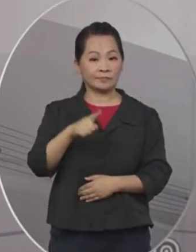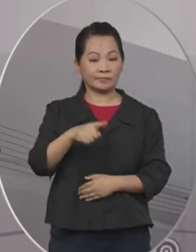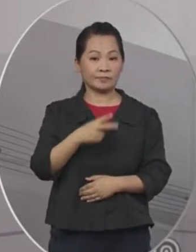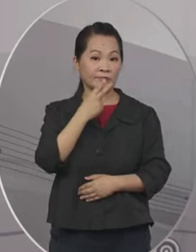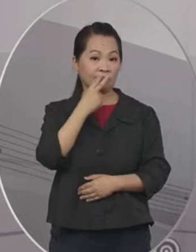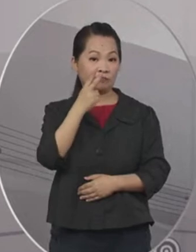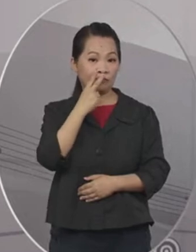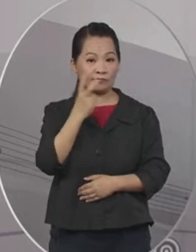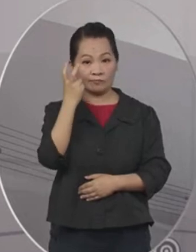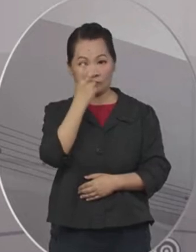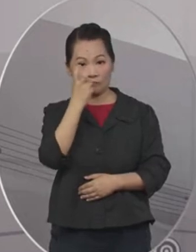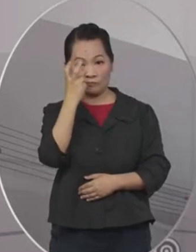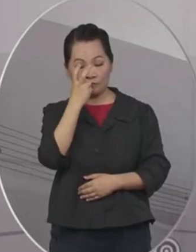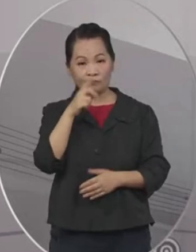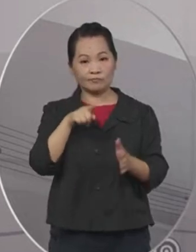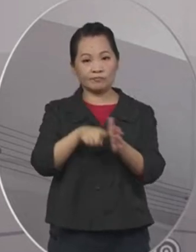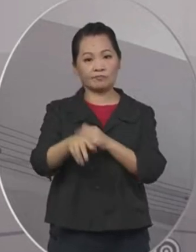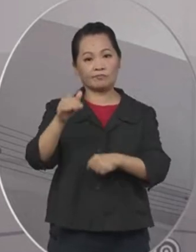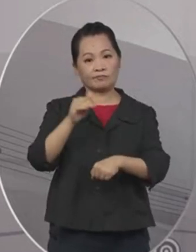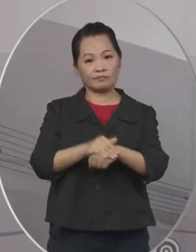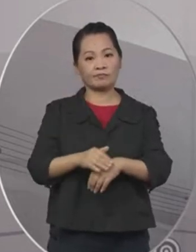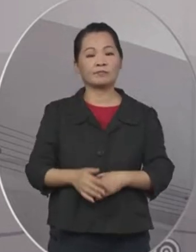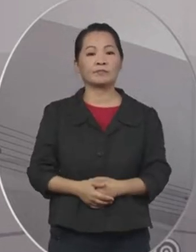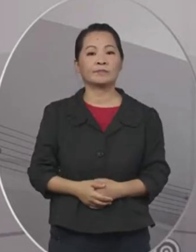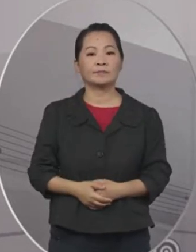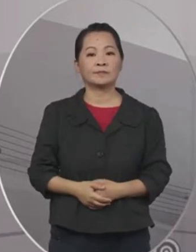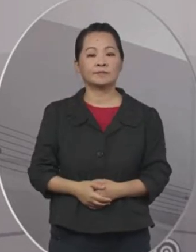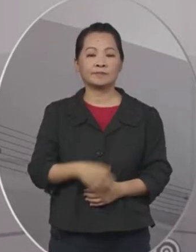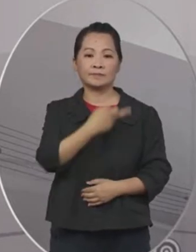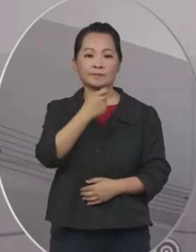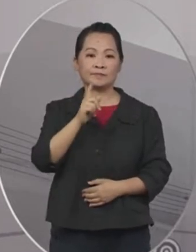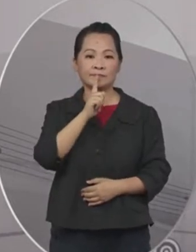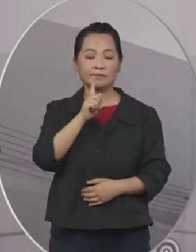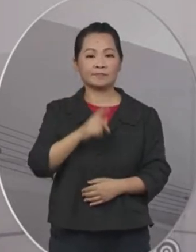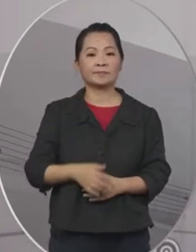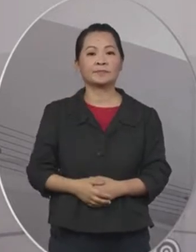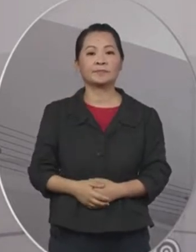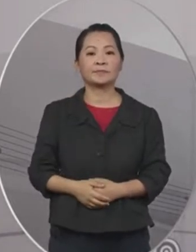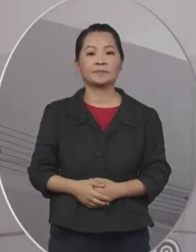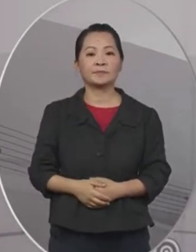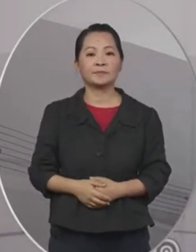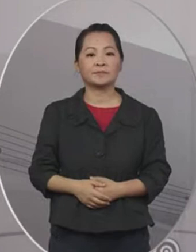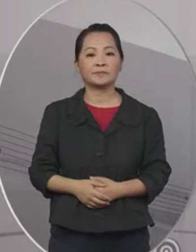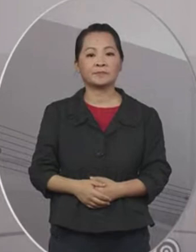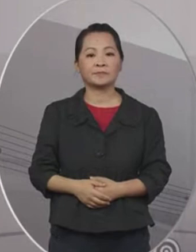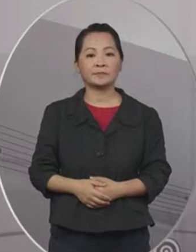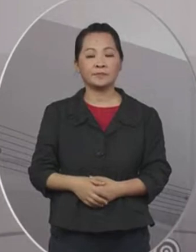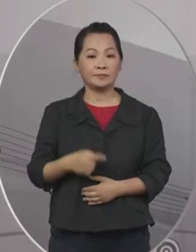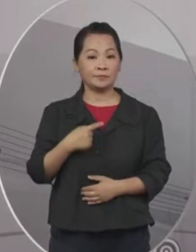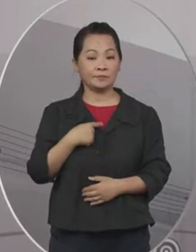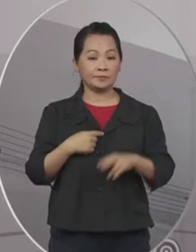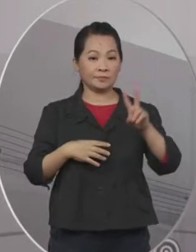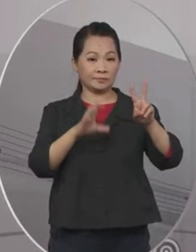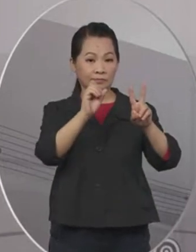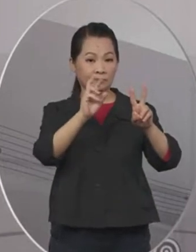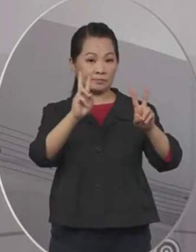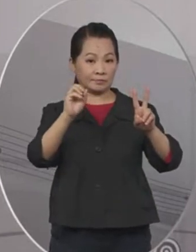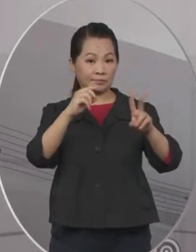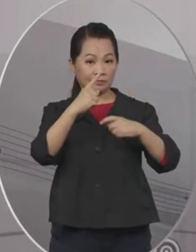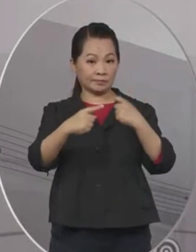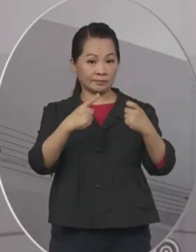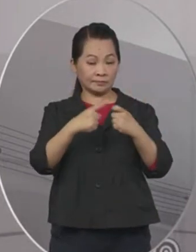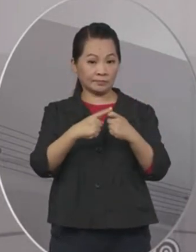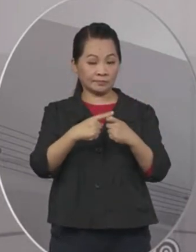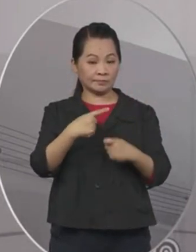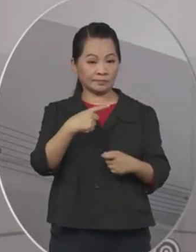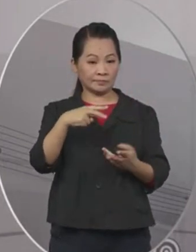烟草减害专家 Tobacco Harm Reduction。我在2020年参选立